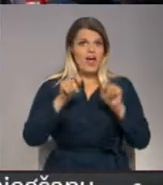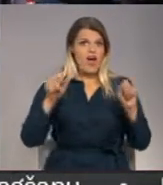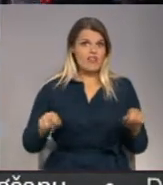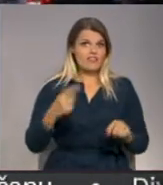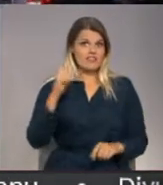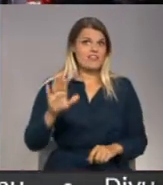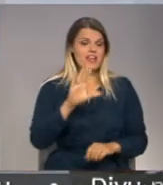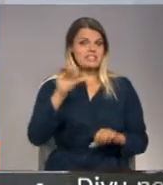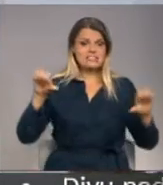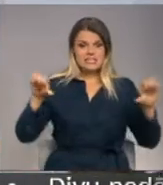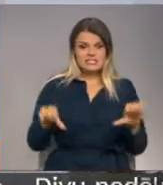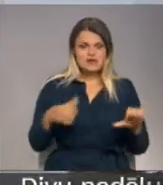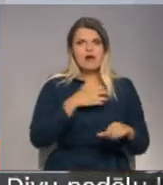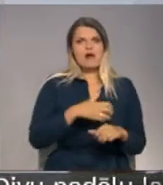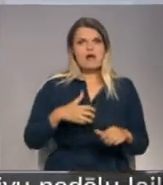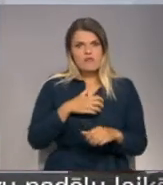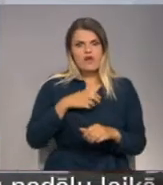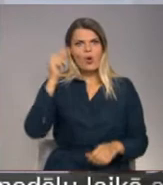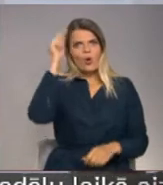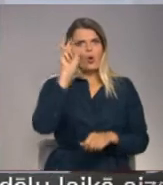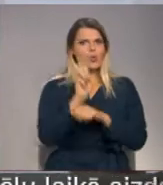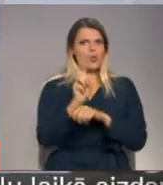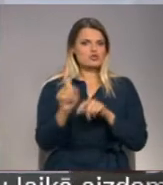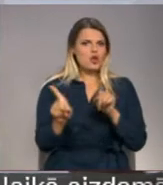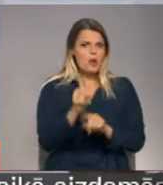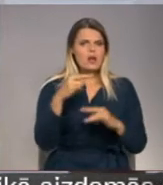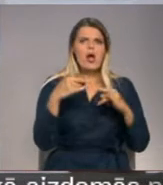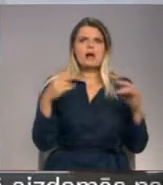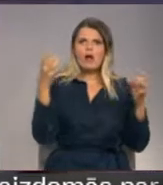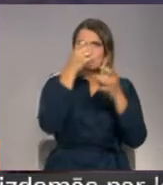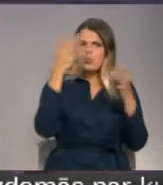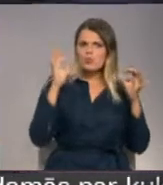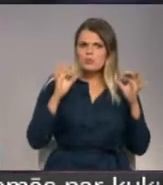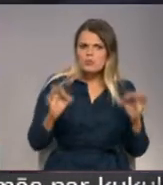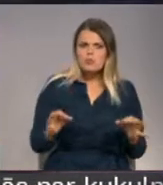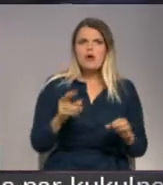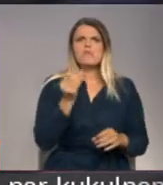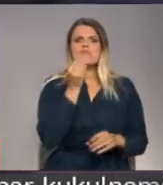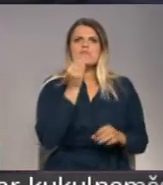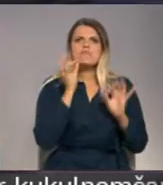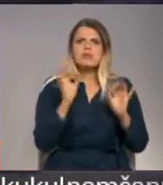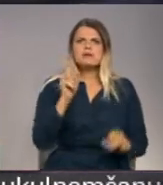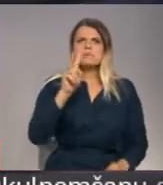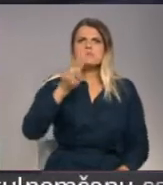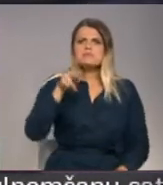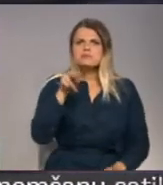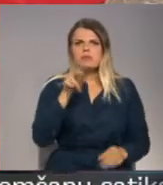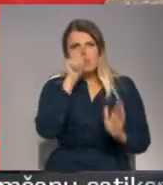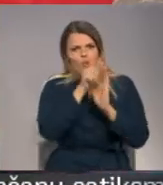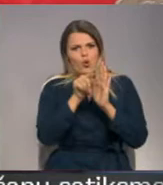vienas dienas kafejnīcu, bija jāaiziet kursi. Galda kultūru par ēdieniem, PVD mums